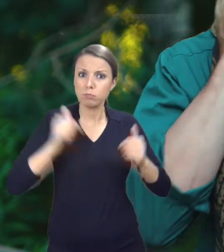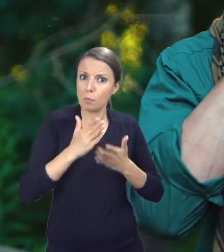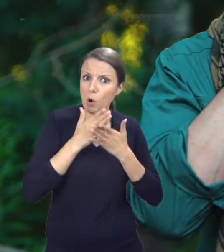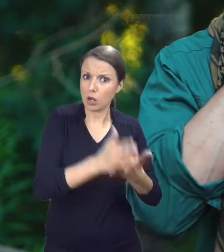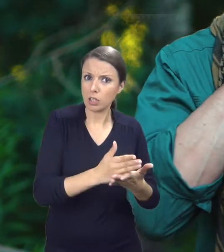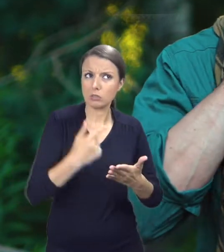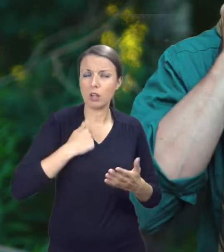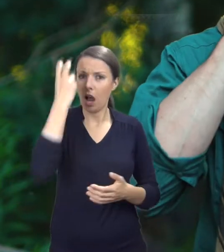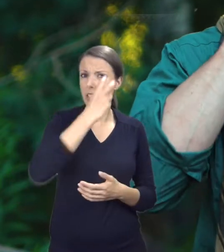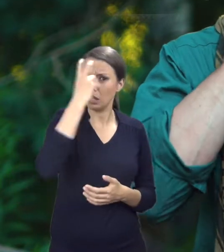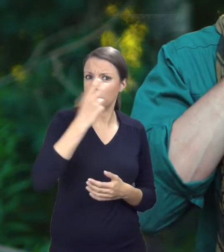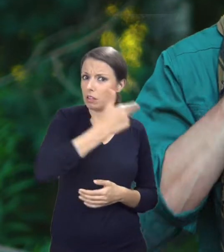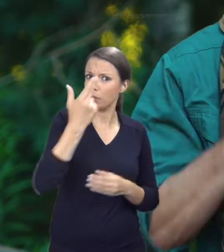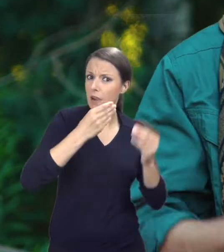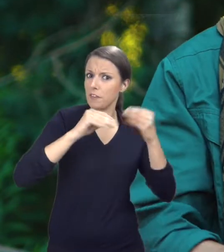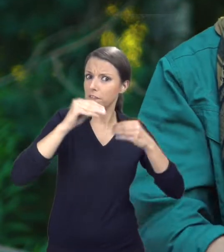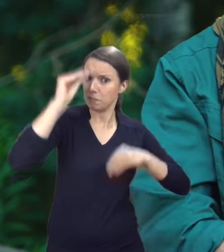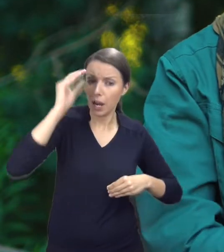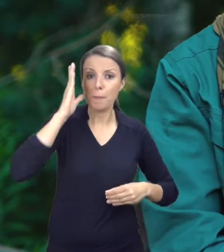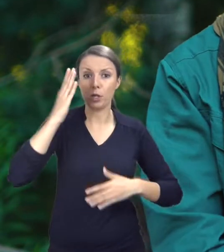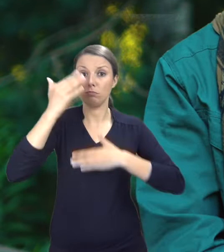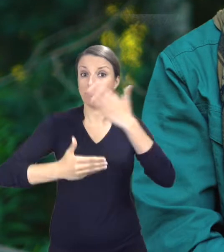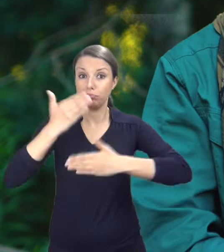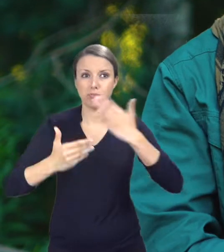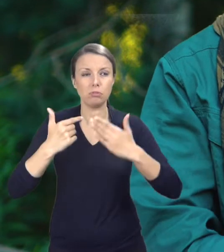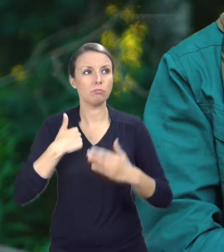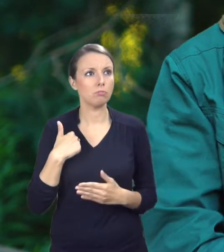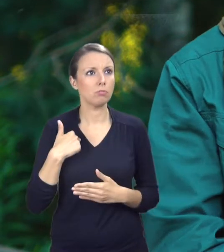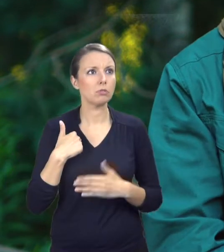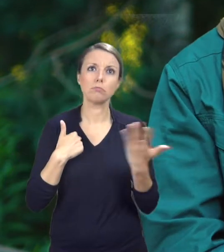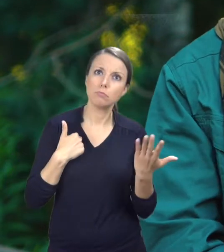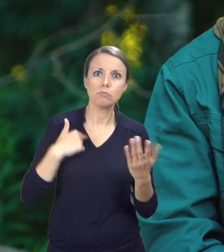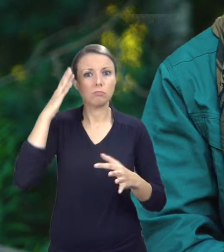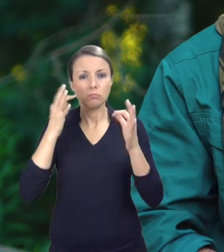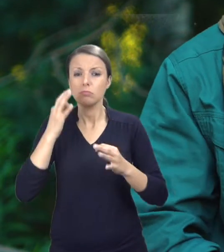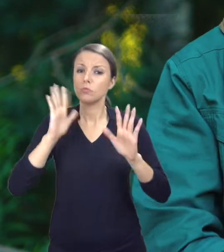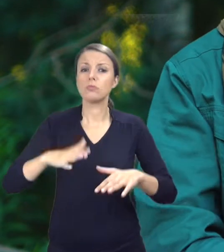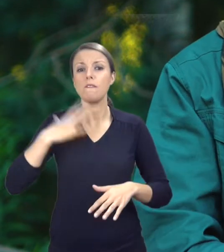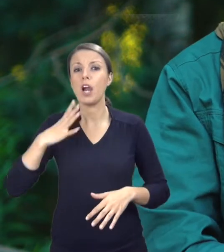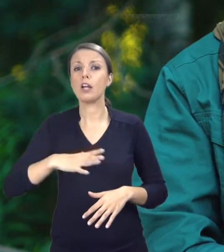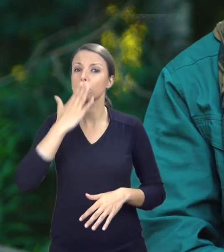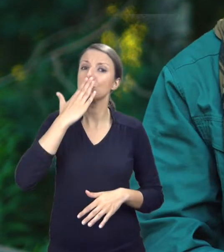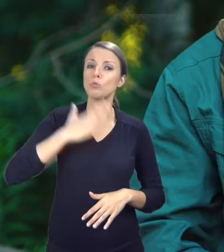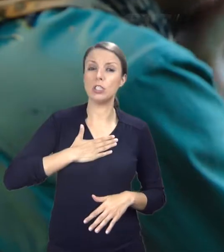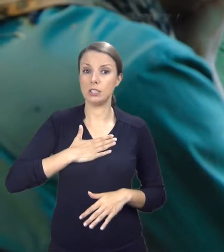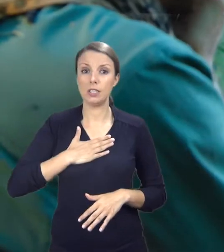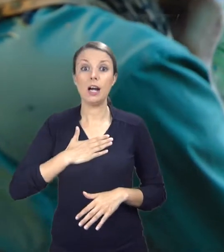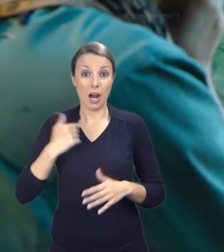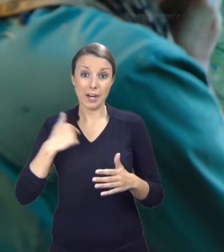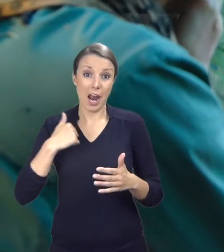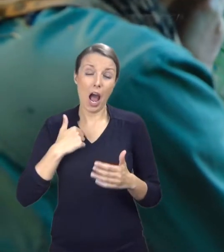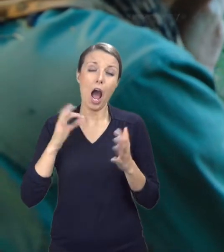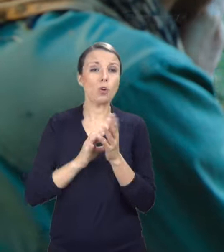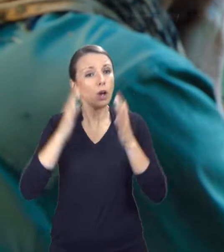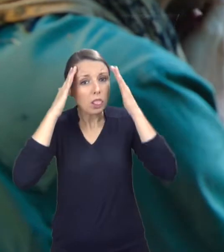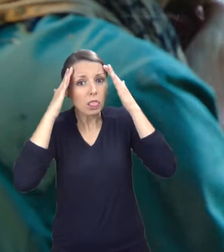reszta życia tylko utwierdzała mnie w tym, że warto jest mieć i hobby, na przykład takie outdoorowe, w moim przypadku była to sztuka przetrwania. Ty